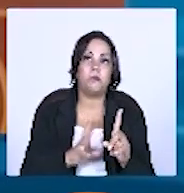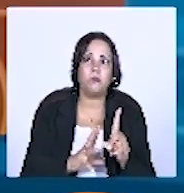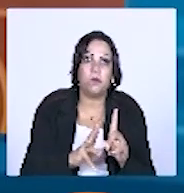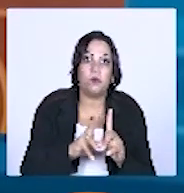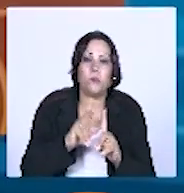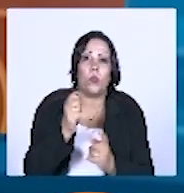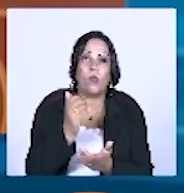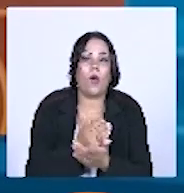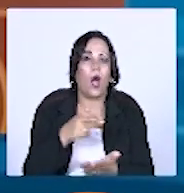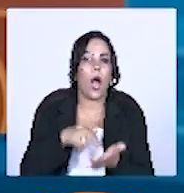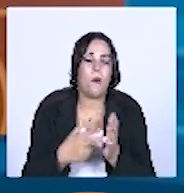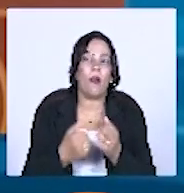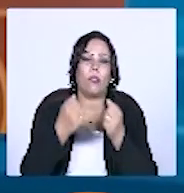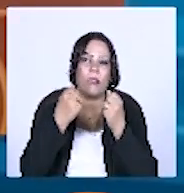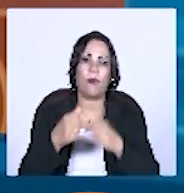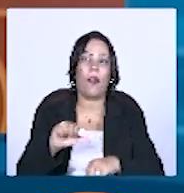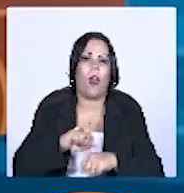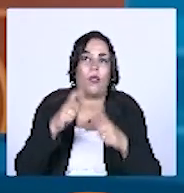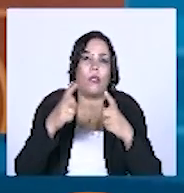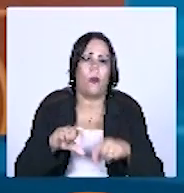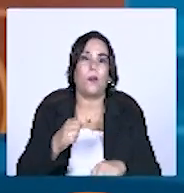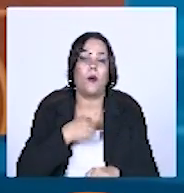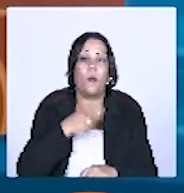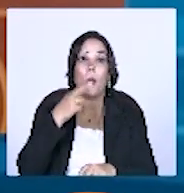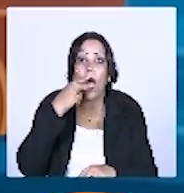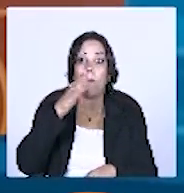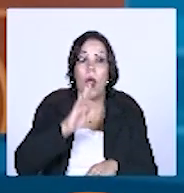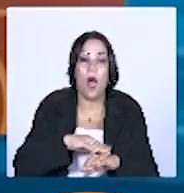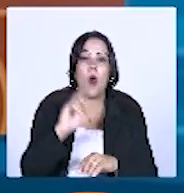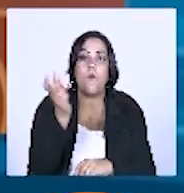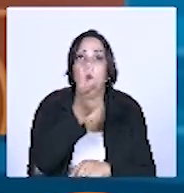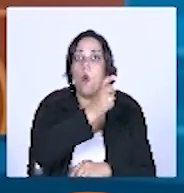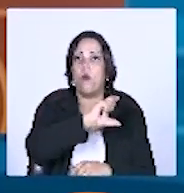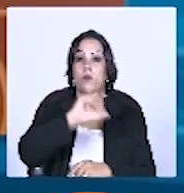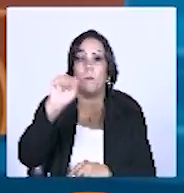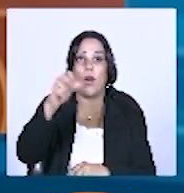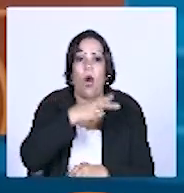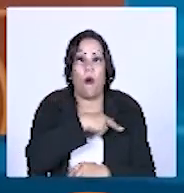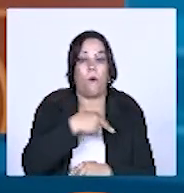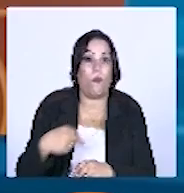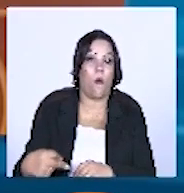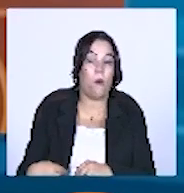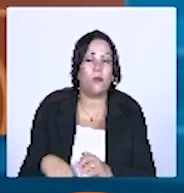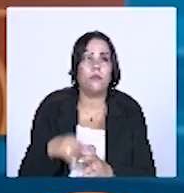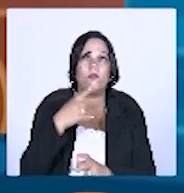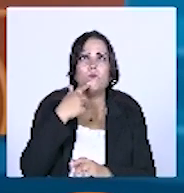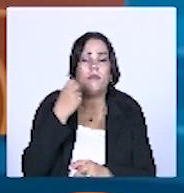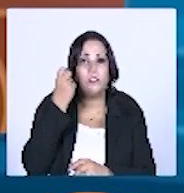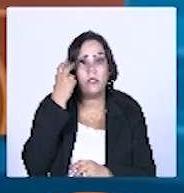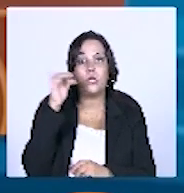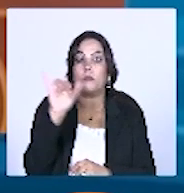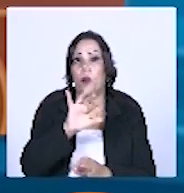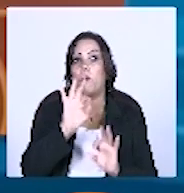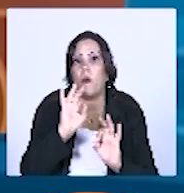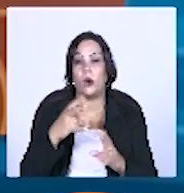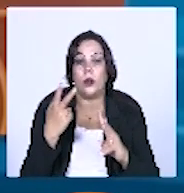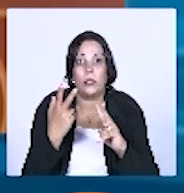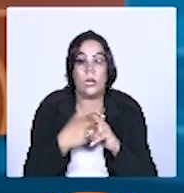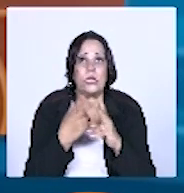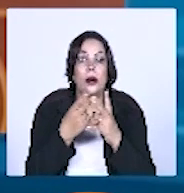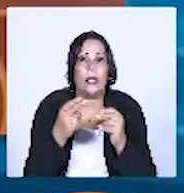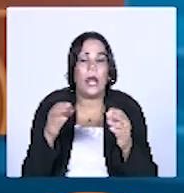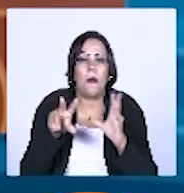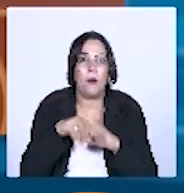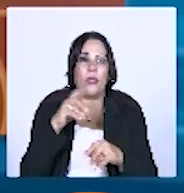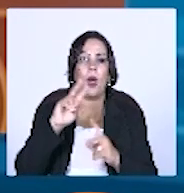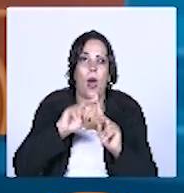بيضع اعباء على الدوله تحدث عن فكره المواصلات العامه ودي فكره مهمه قوي يعني في كثير من دول العالم لما